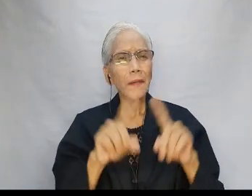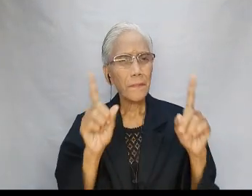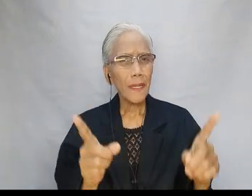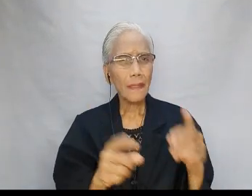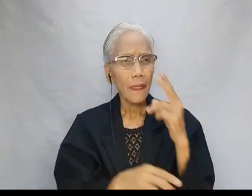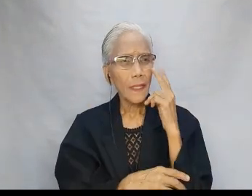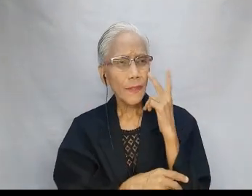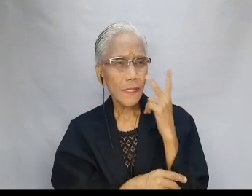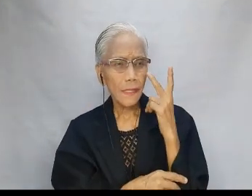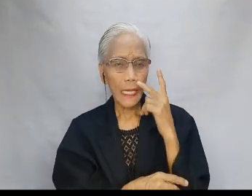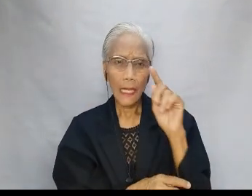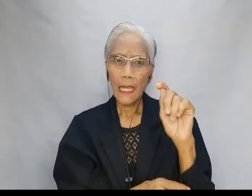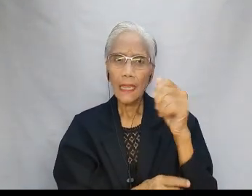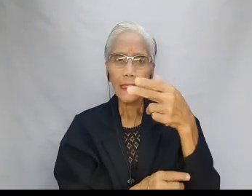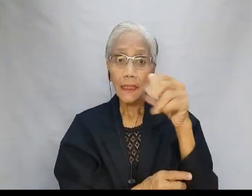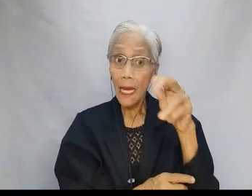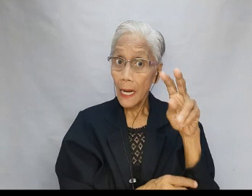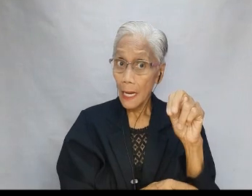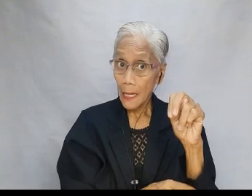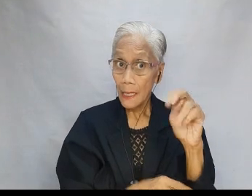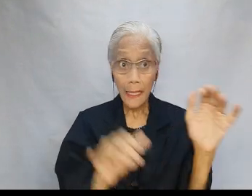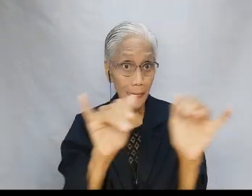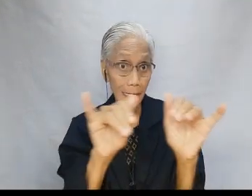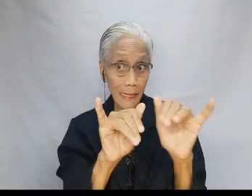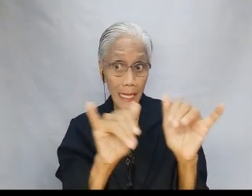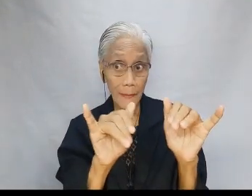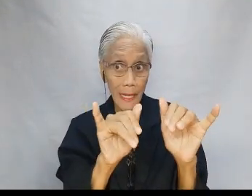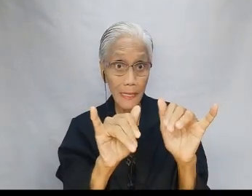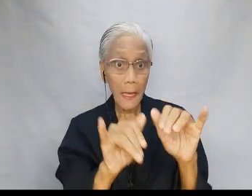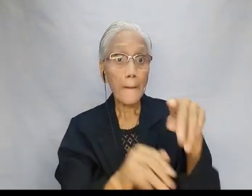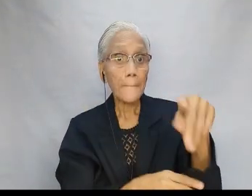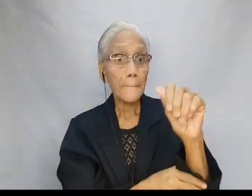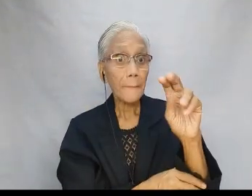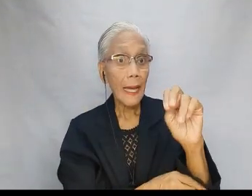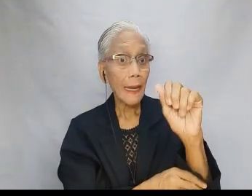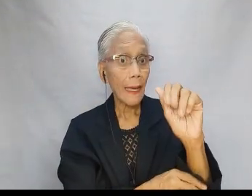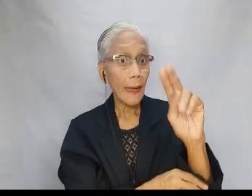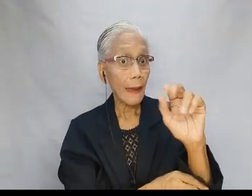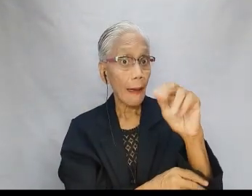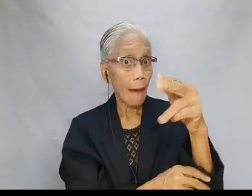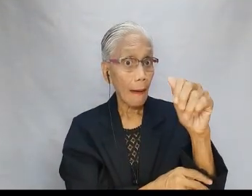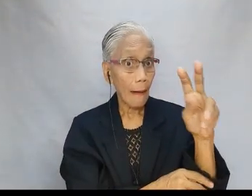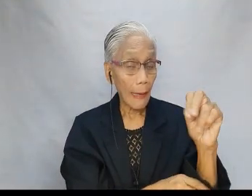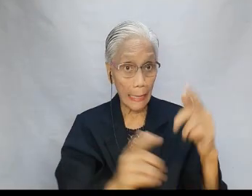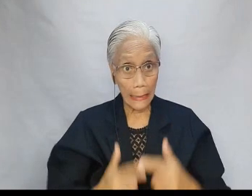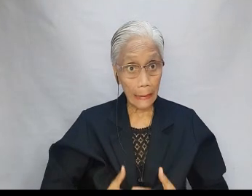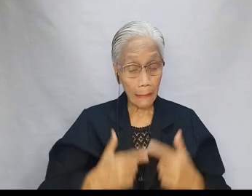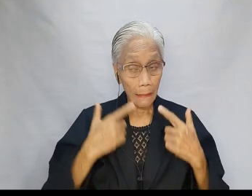But you see, tahan is also pananahan. It is a dwelling